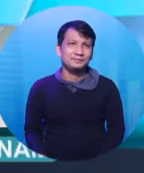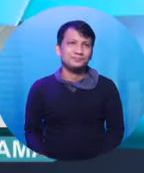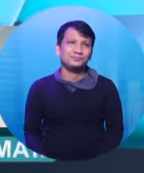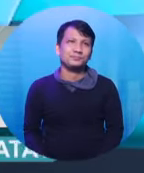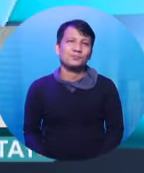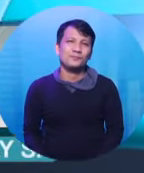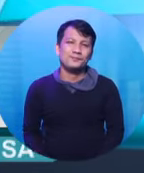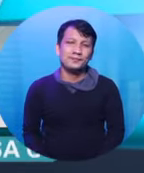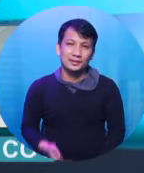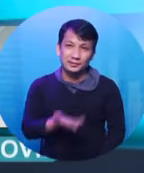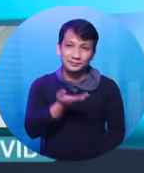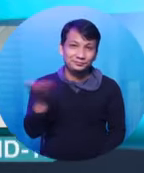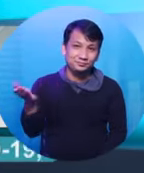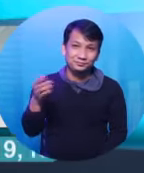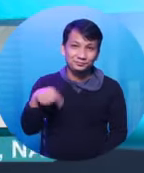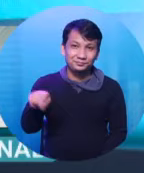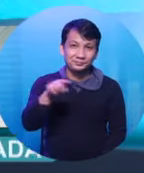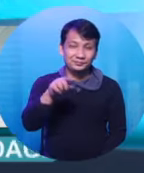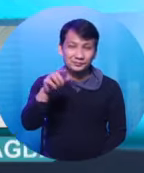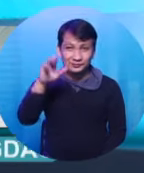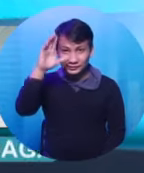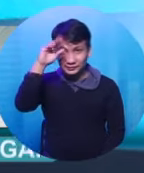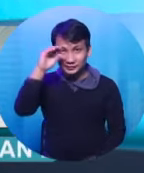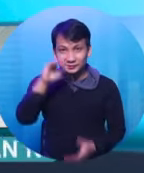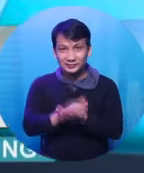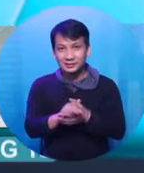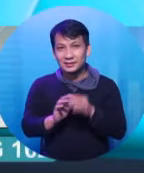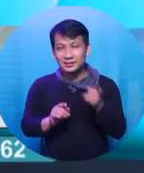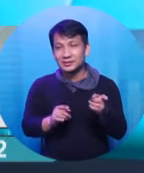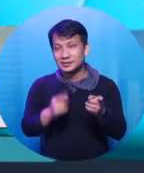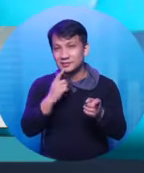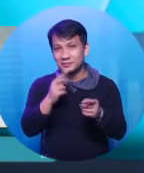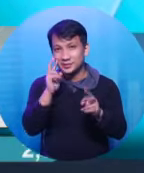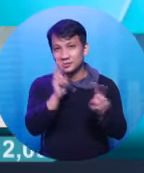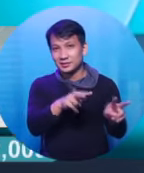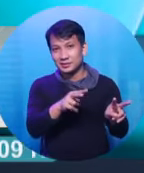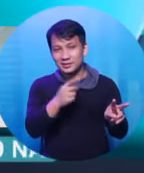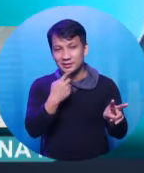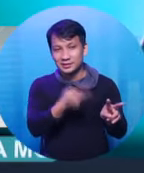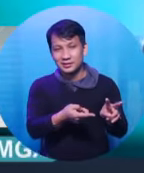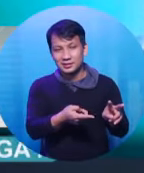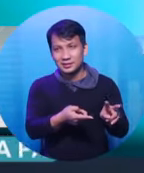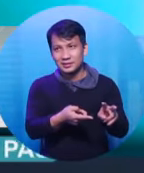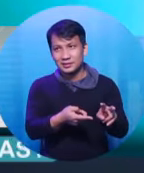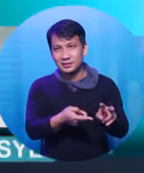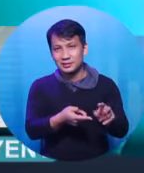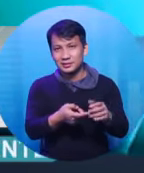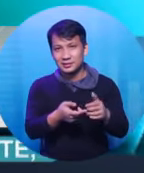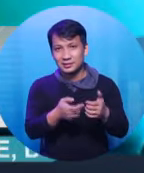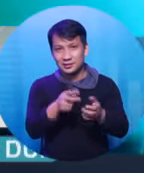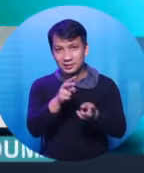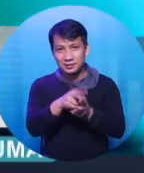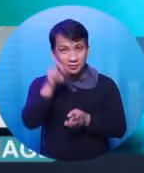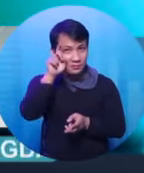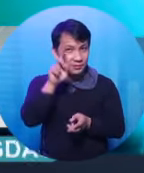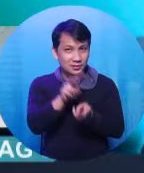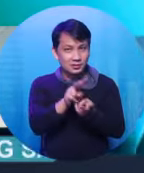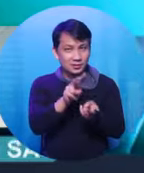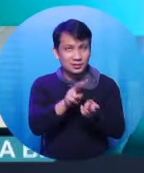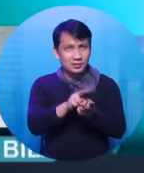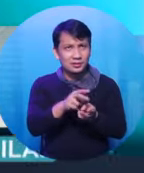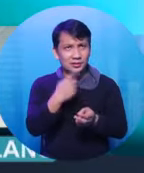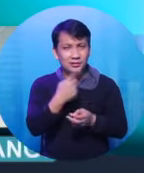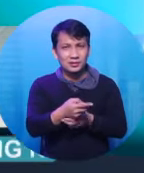kapag kayo po kunyari si Mister na huli nyo sa akto si Mrs. na nagkikipagtalik sa ibang lalaki